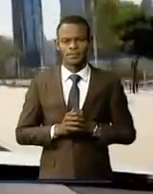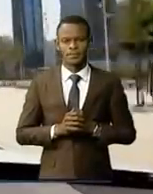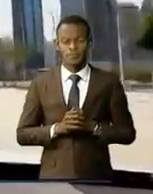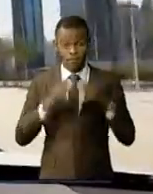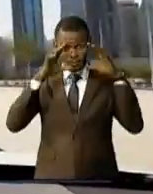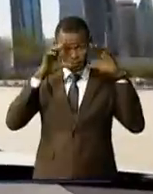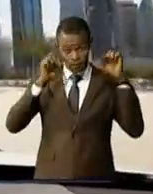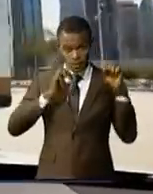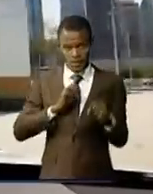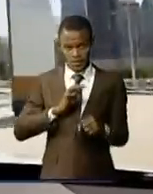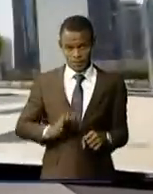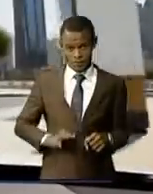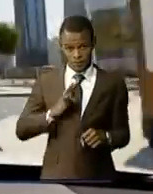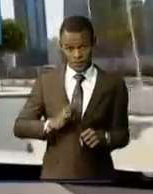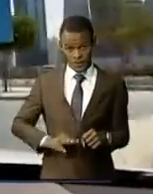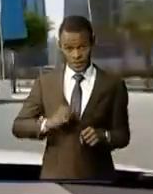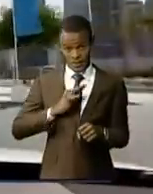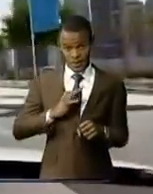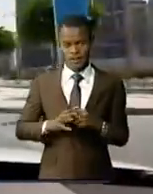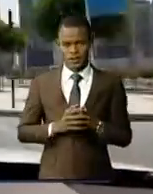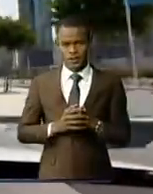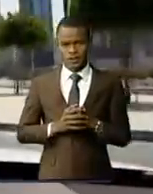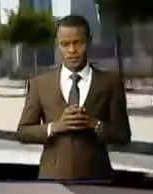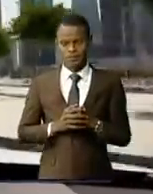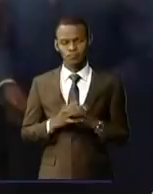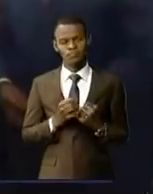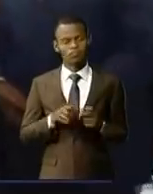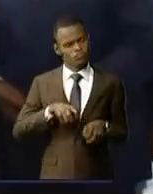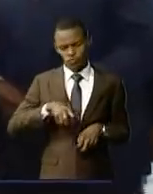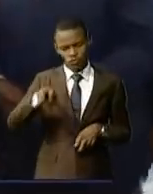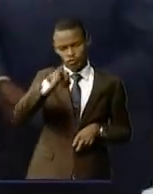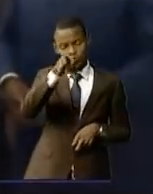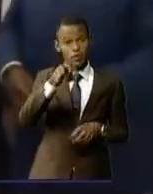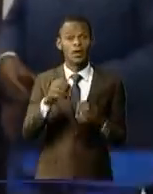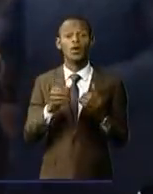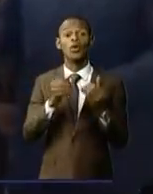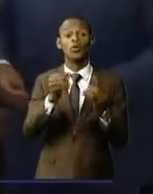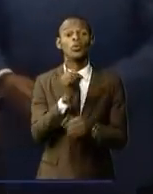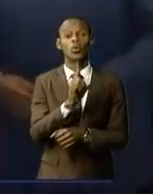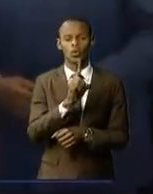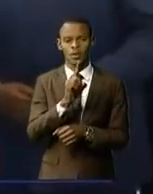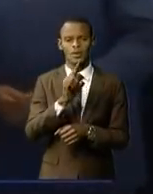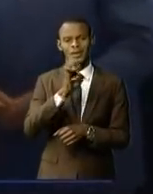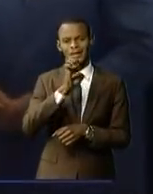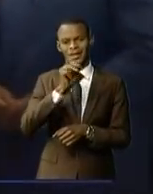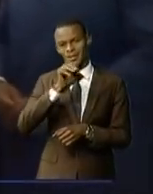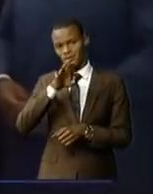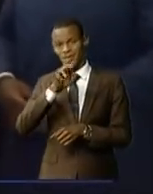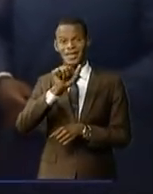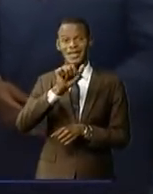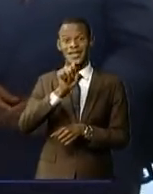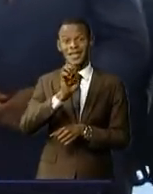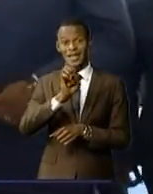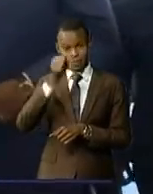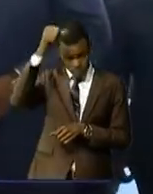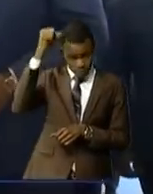Le président de la République, Félix Antoine Tshisekedi Chilombo, poursuit son séjour de travail aux Émirats Arabes Unis. C'est dans la journée